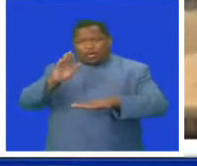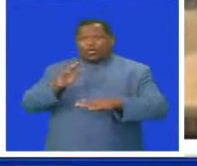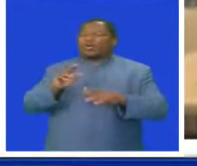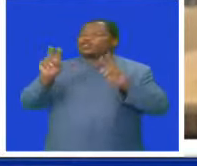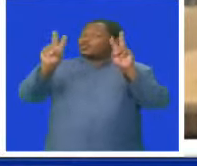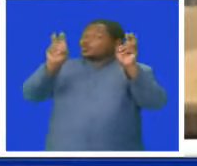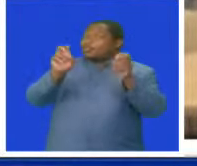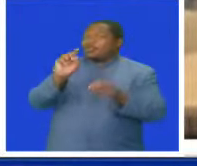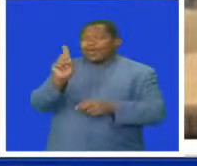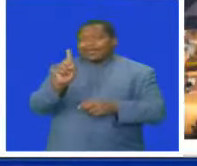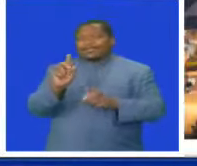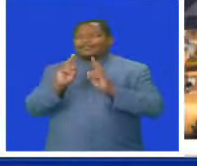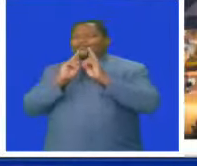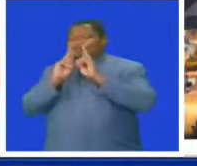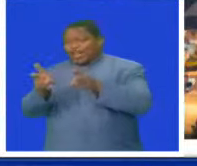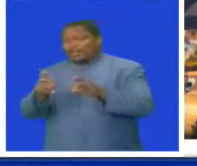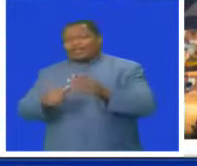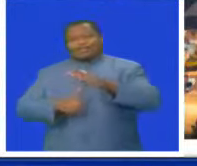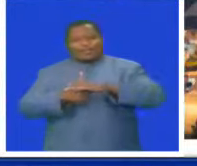Mavimbela eMbabane.